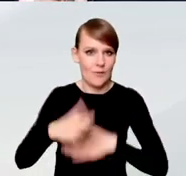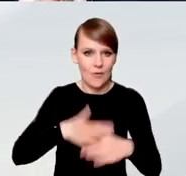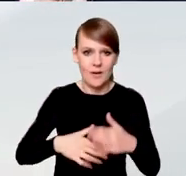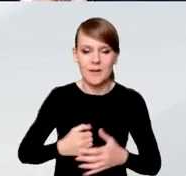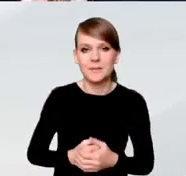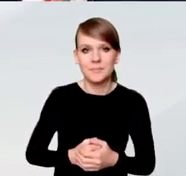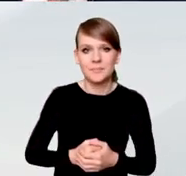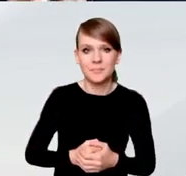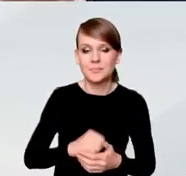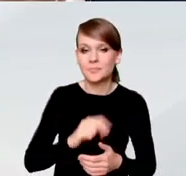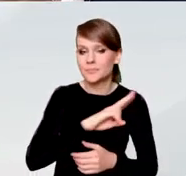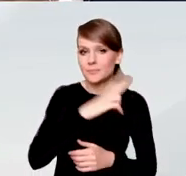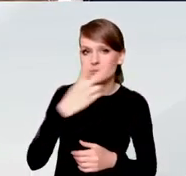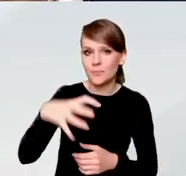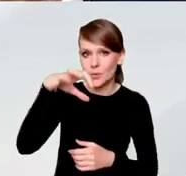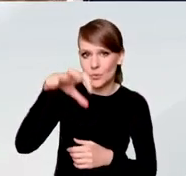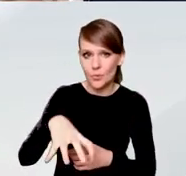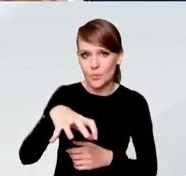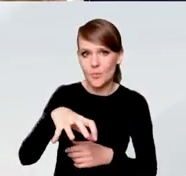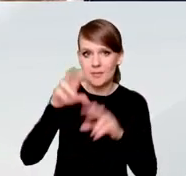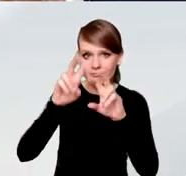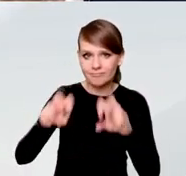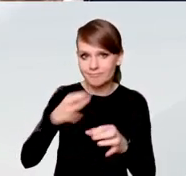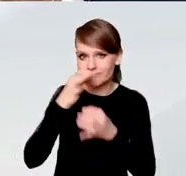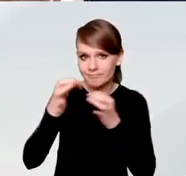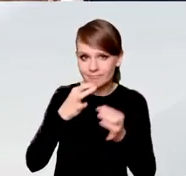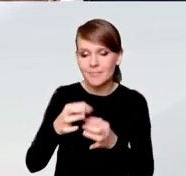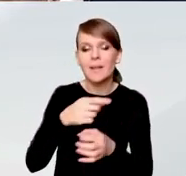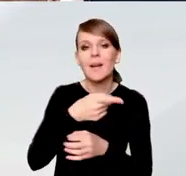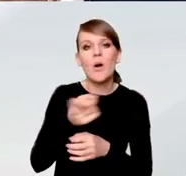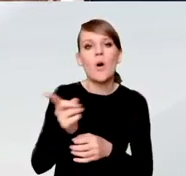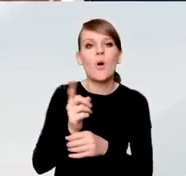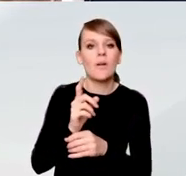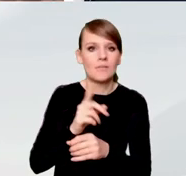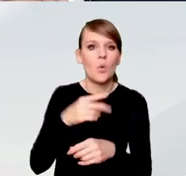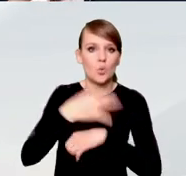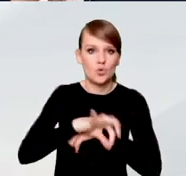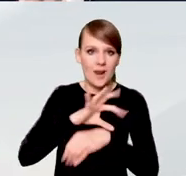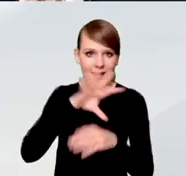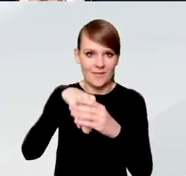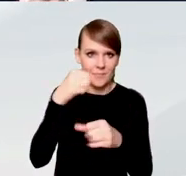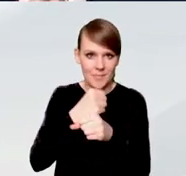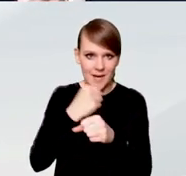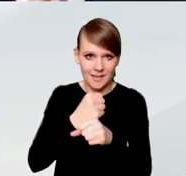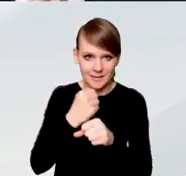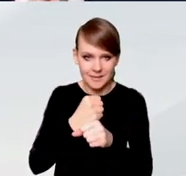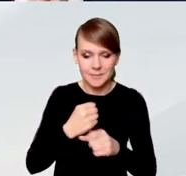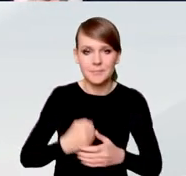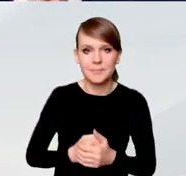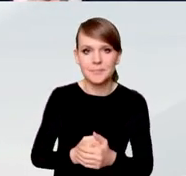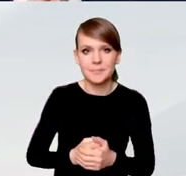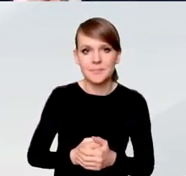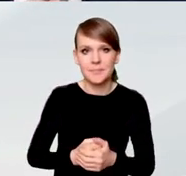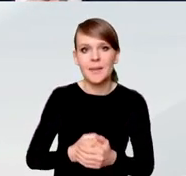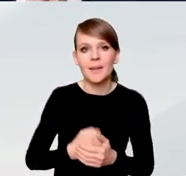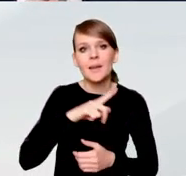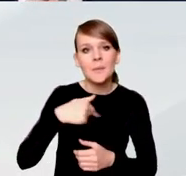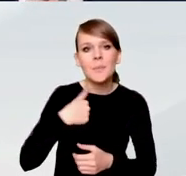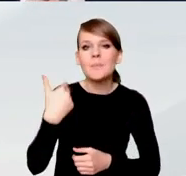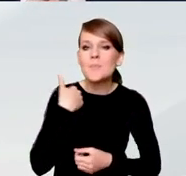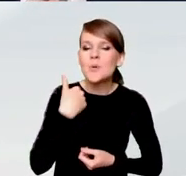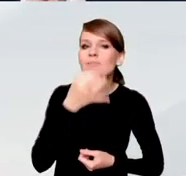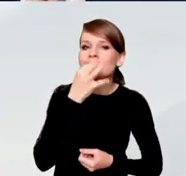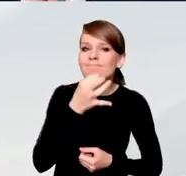badana grupa to pracownicy uczelni i tutaj wśród tej grupy próbowaliśmy się dowiedzieć, z